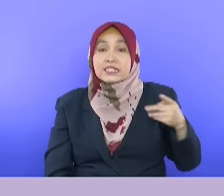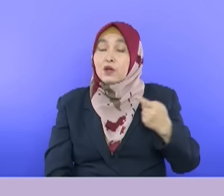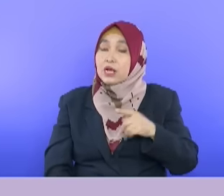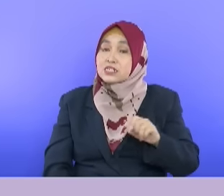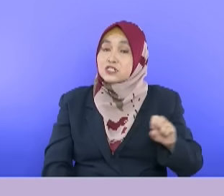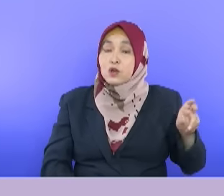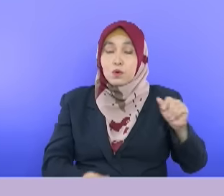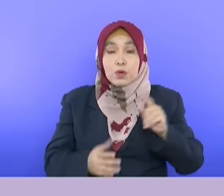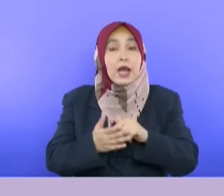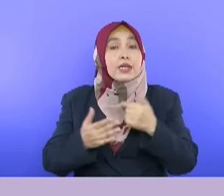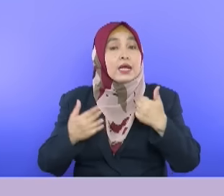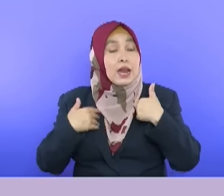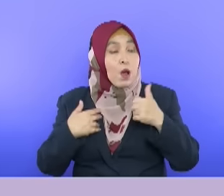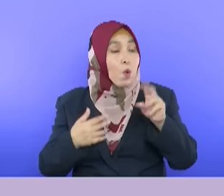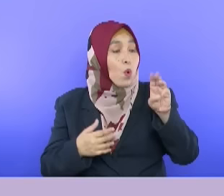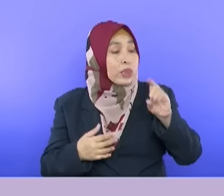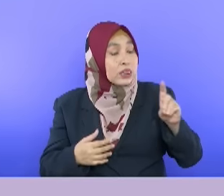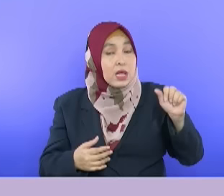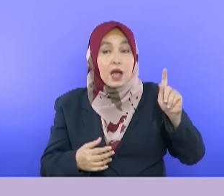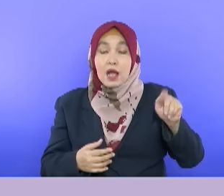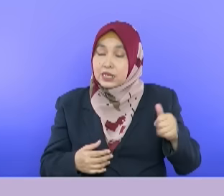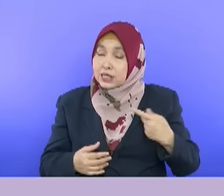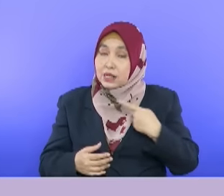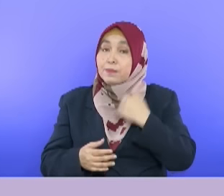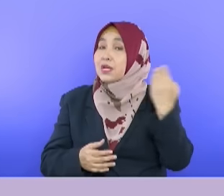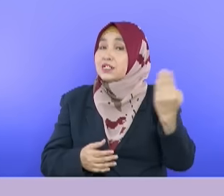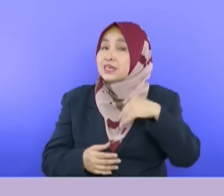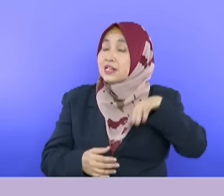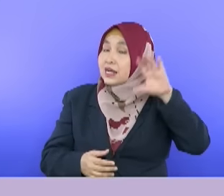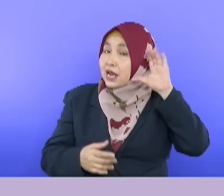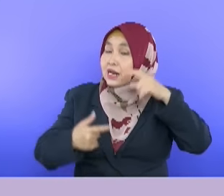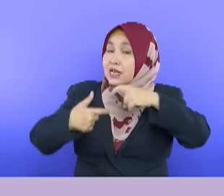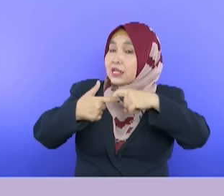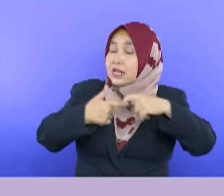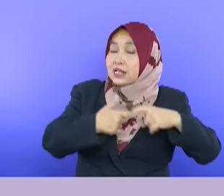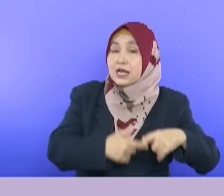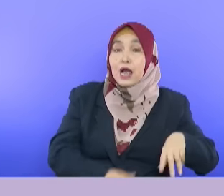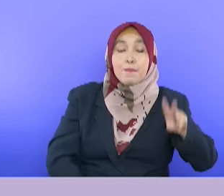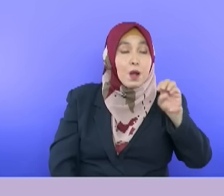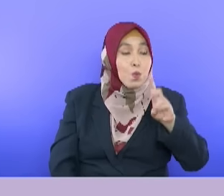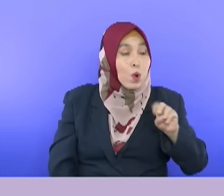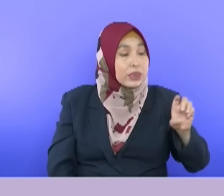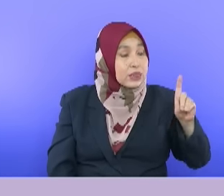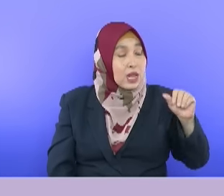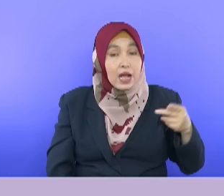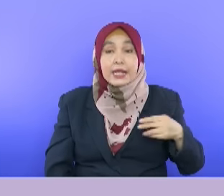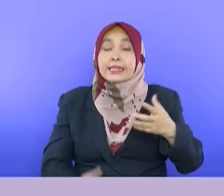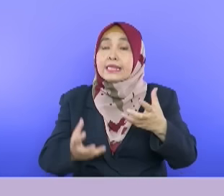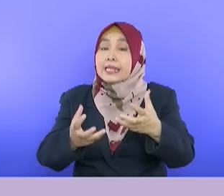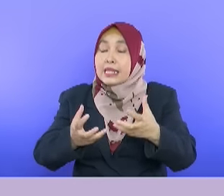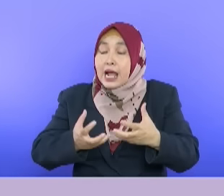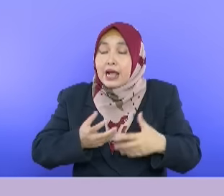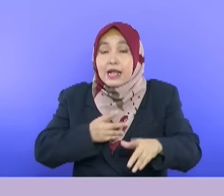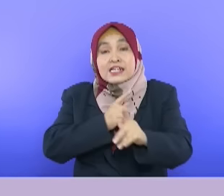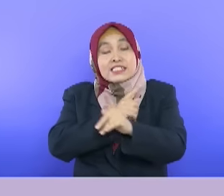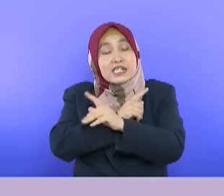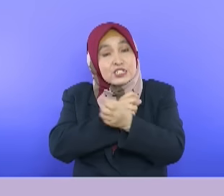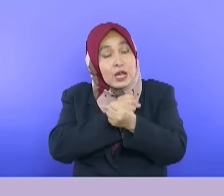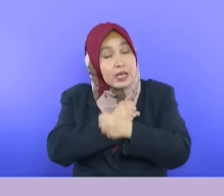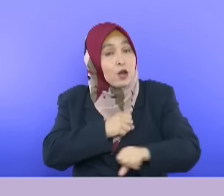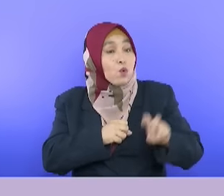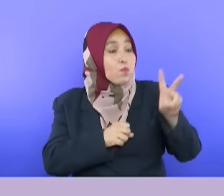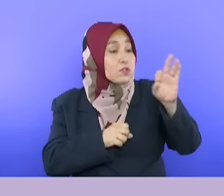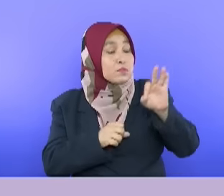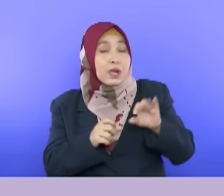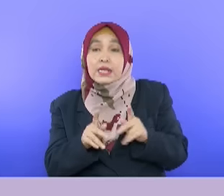yang kita beri perhatian adalah waddam ya wadda kita biasa dengan Mawaddah ingin mahu kasih sayang 29